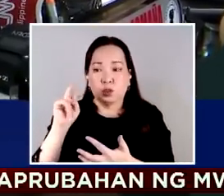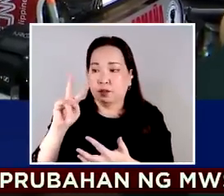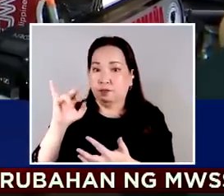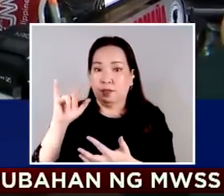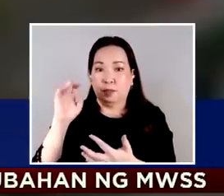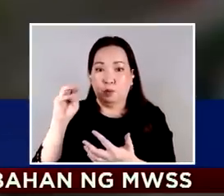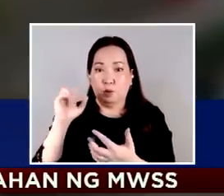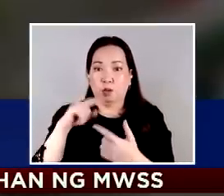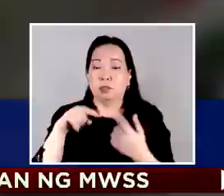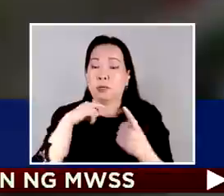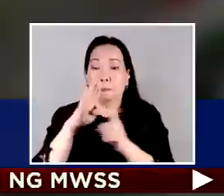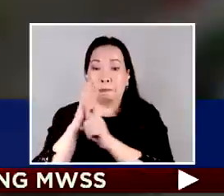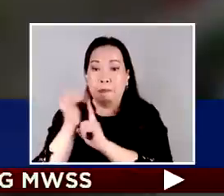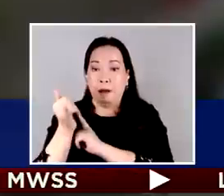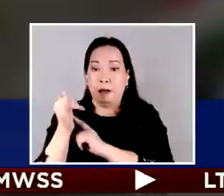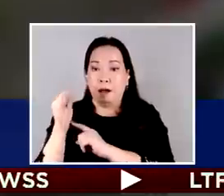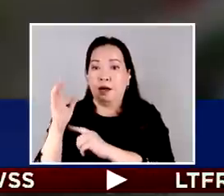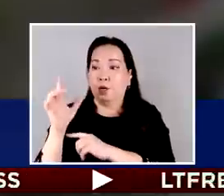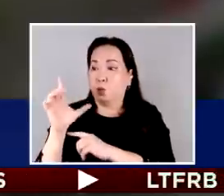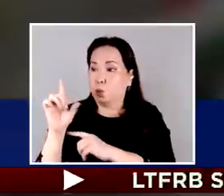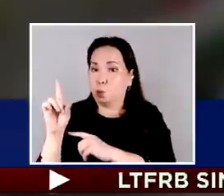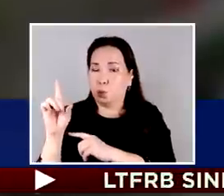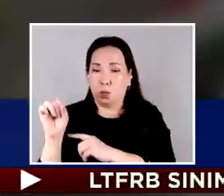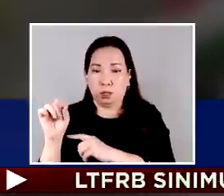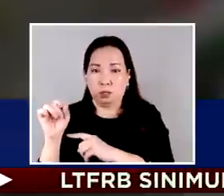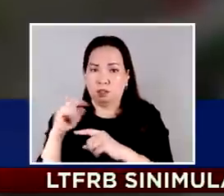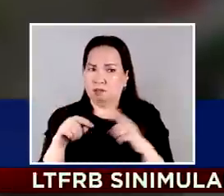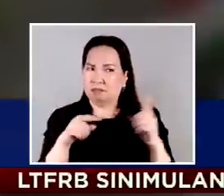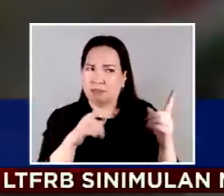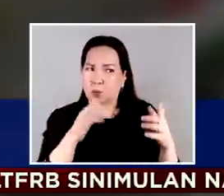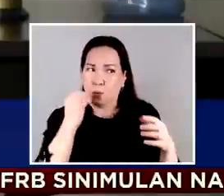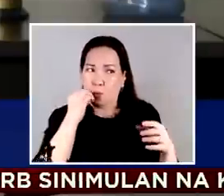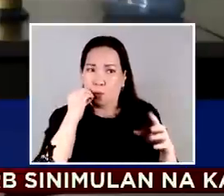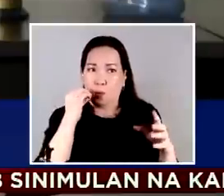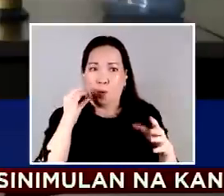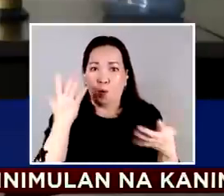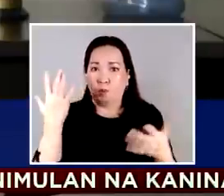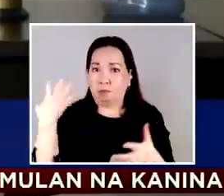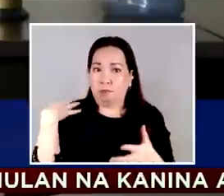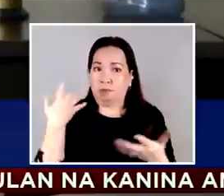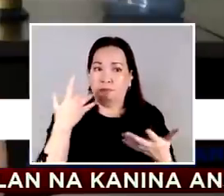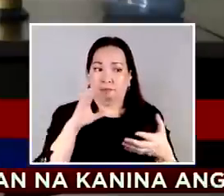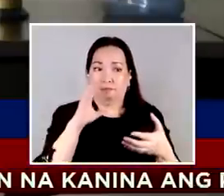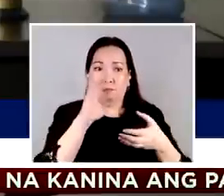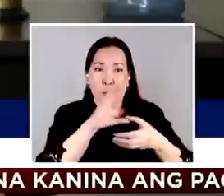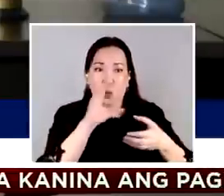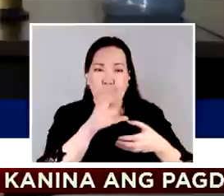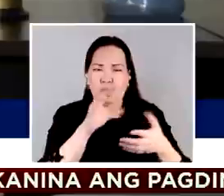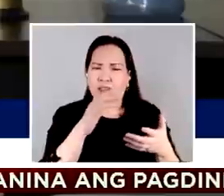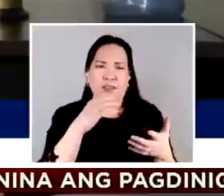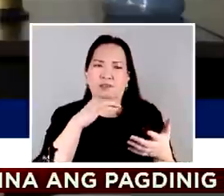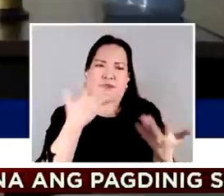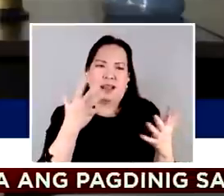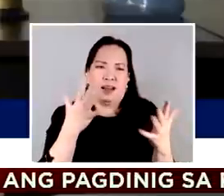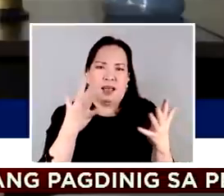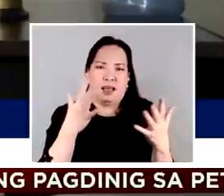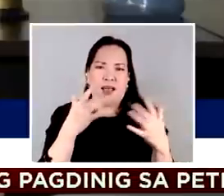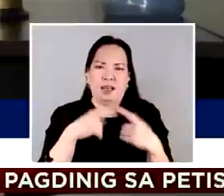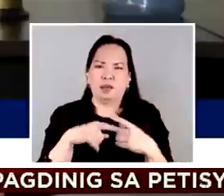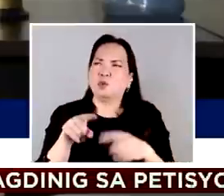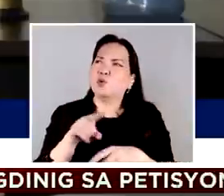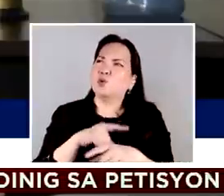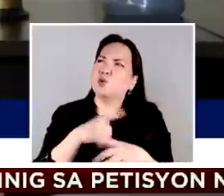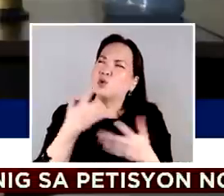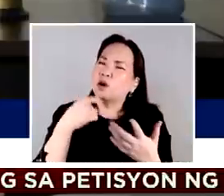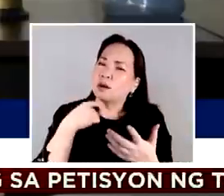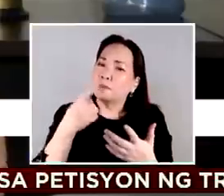Barangay 20, hindi na nakatira sa kanilang bahay sa Caloocan si Bantag. Matagal na siya rito. Matagal na siguro, more or less,